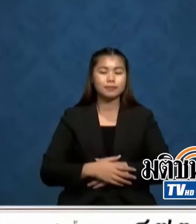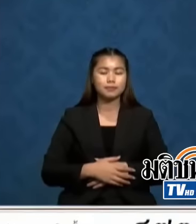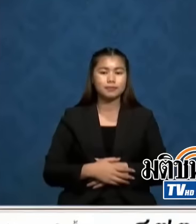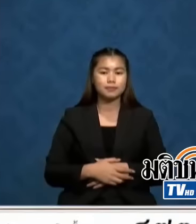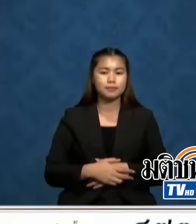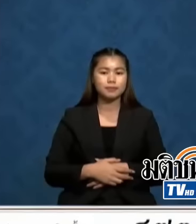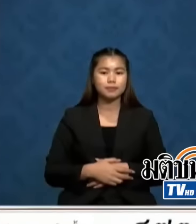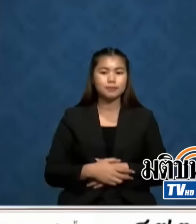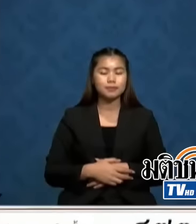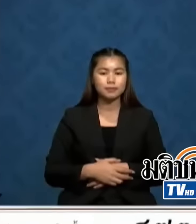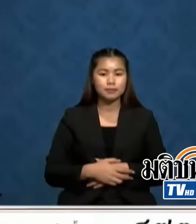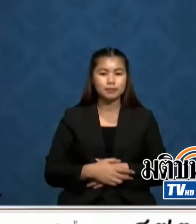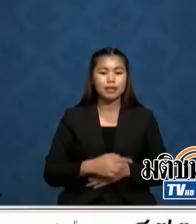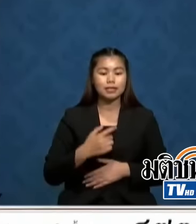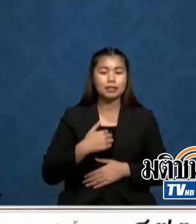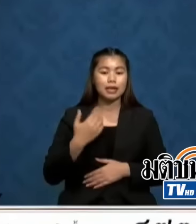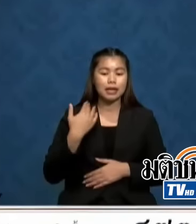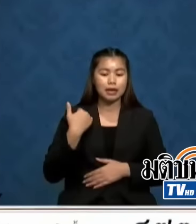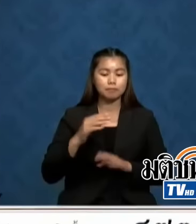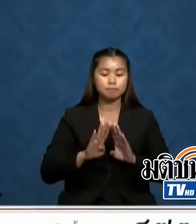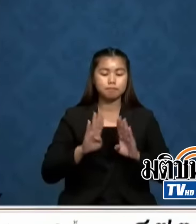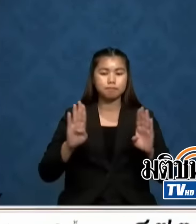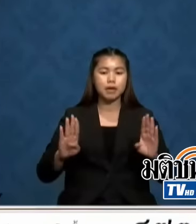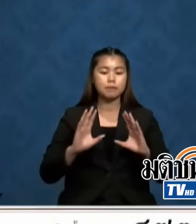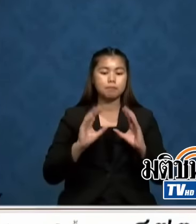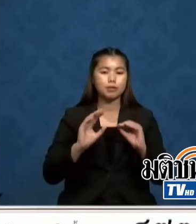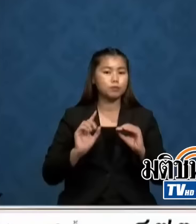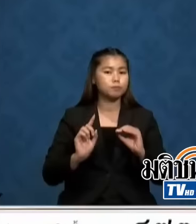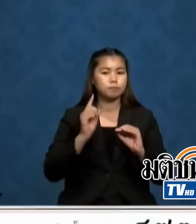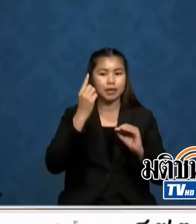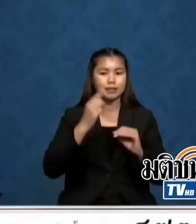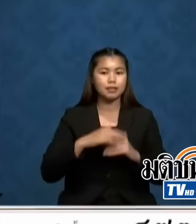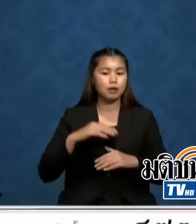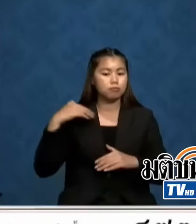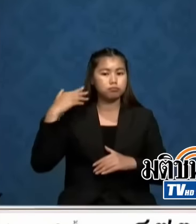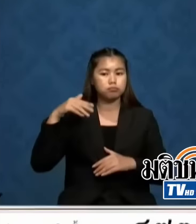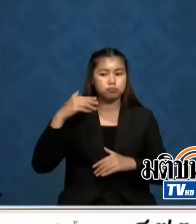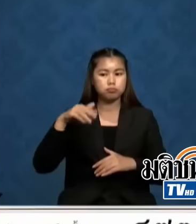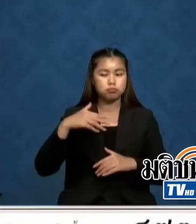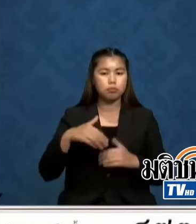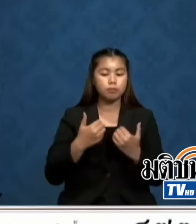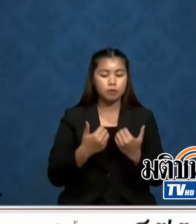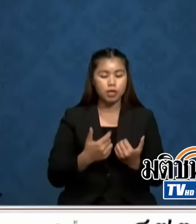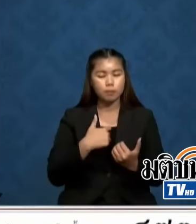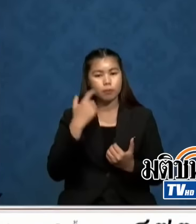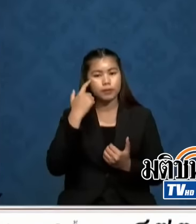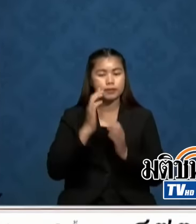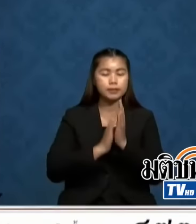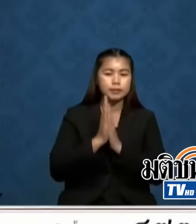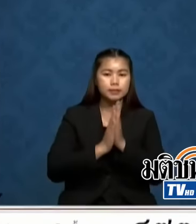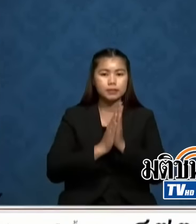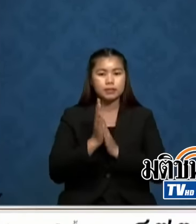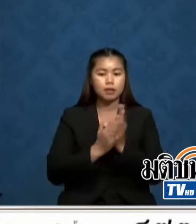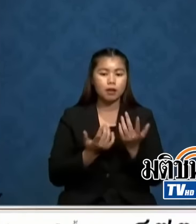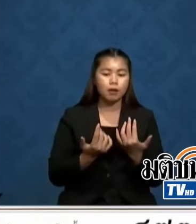สภาแห่งนี้ตั้งแต่เปิดสมัยประชุมสภาใหม่ๆแล้วก็ลุ้นมาโดยตลอดนะครับ